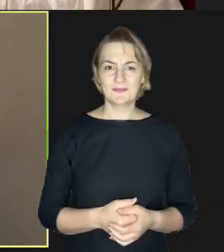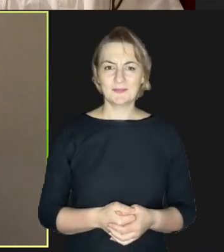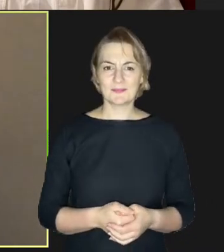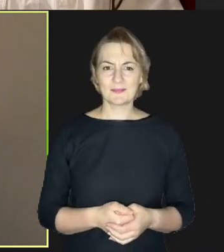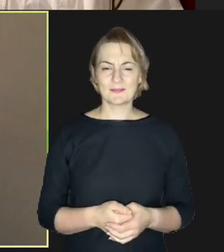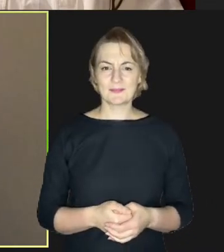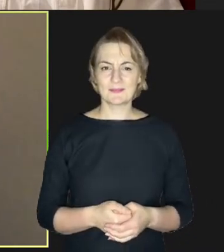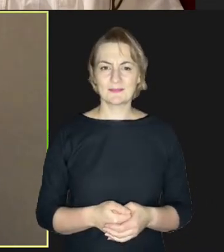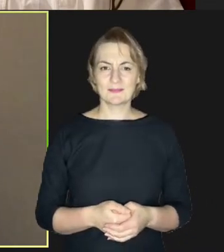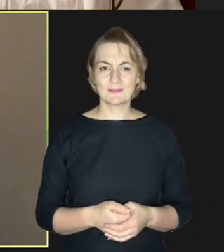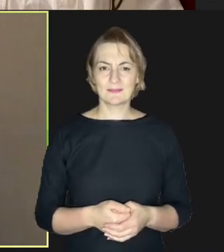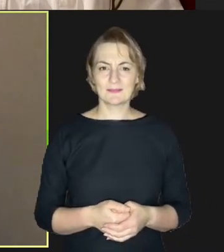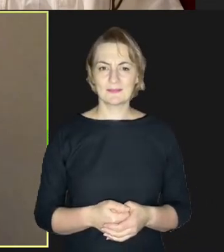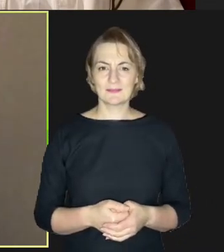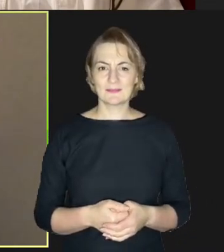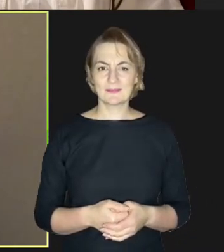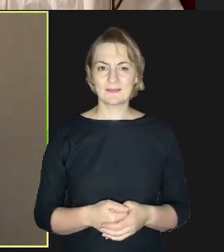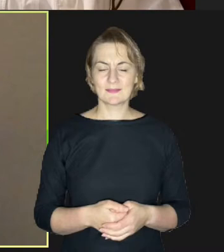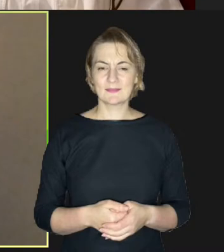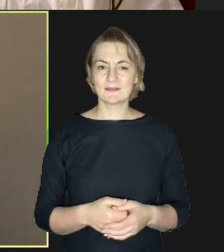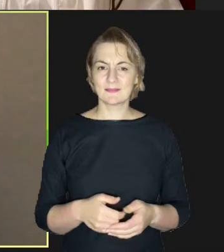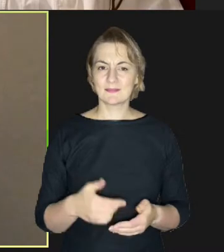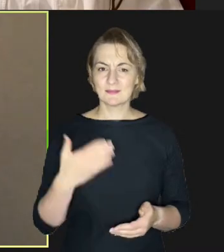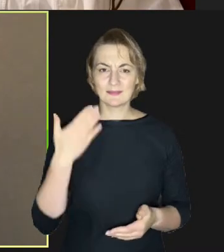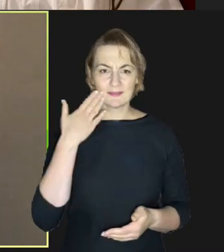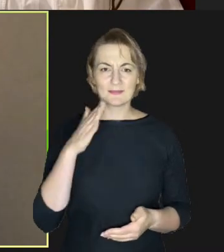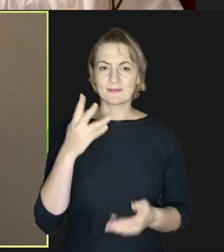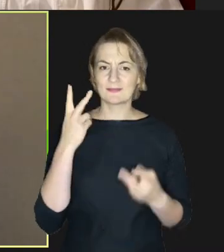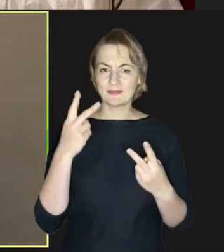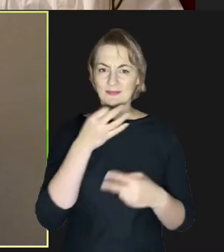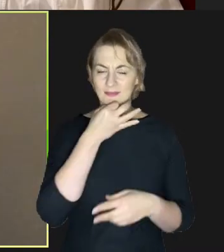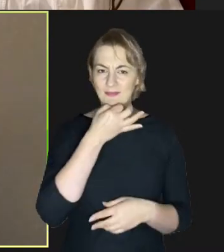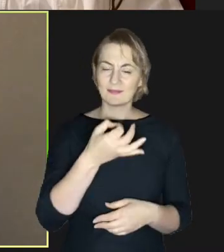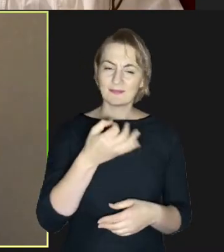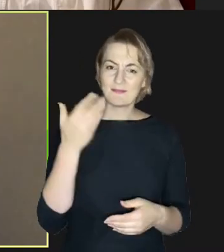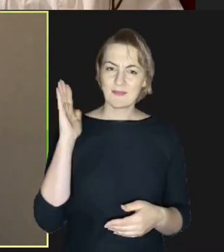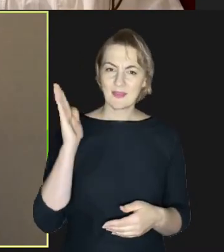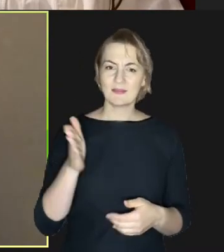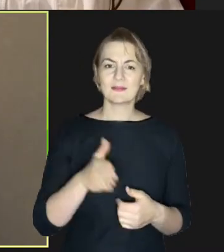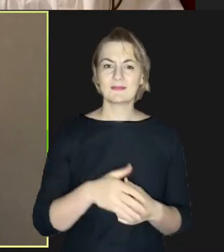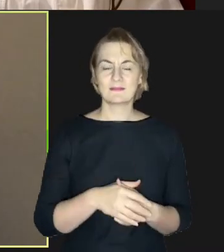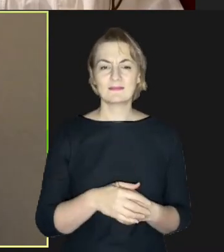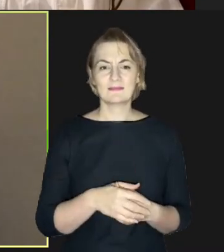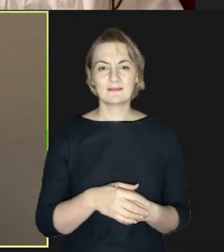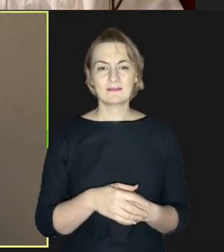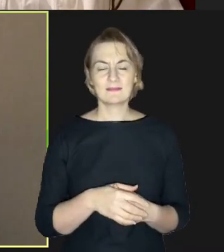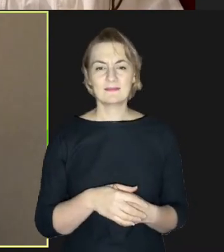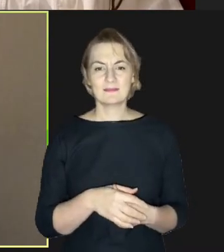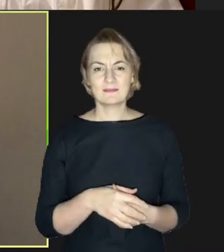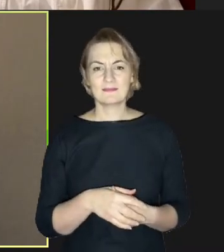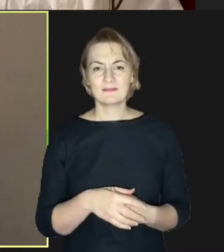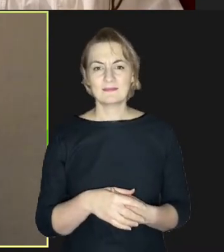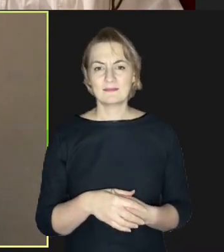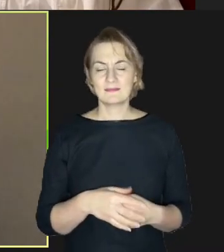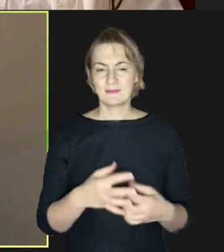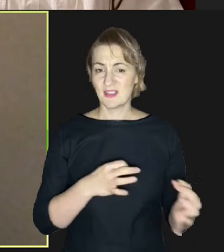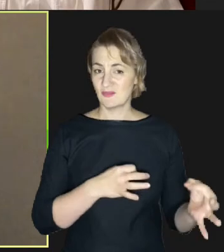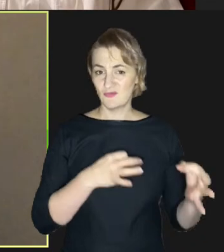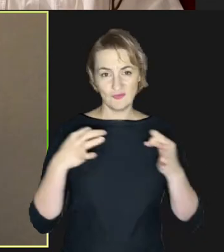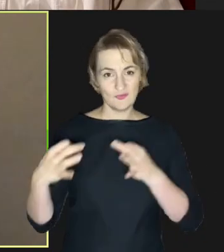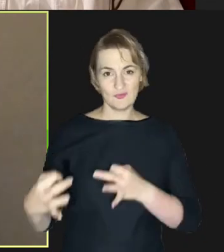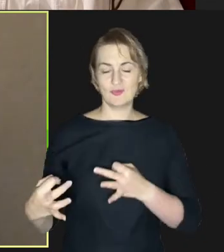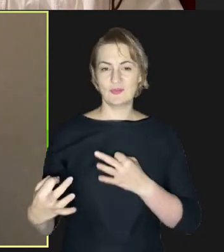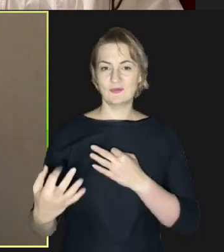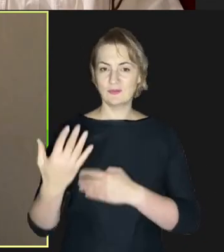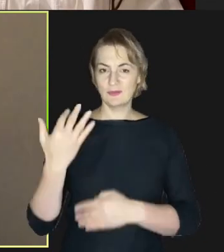to takie bardzo ważne pytanie, które mnie kiedyś bardzo zainspirowało, się inspiruje do dzisiaj. Tak?